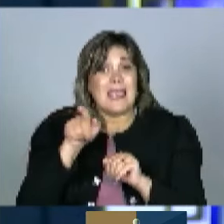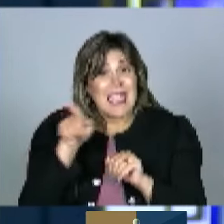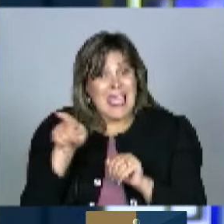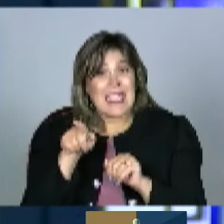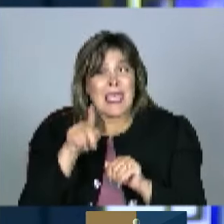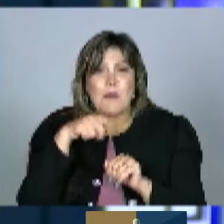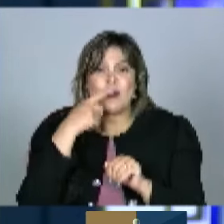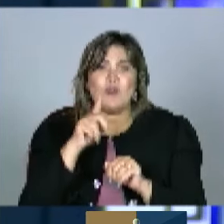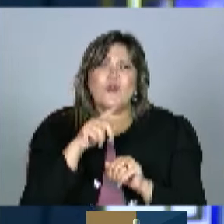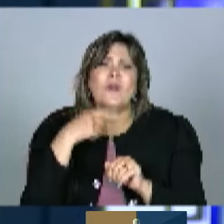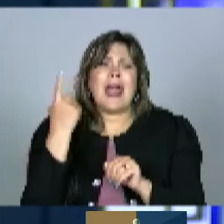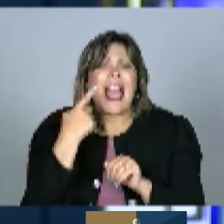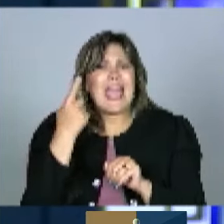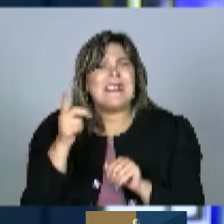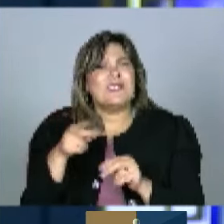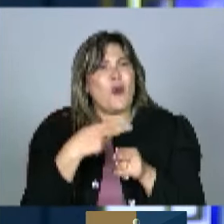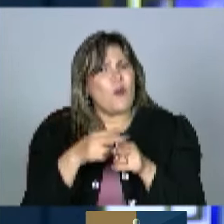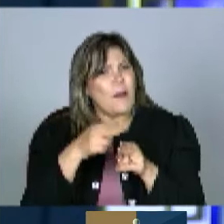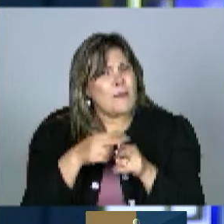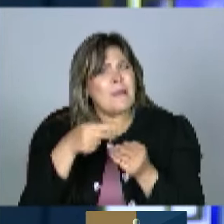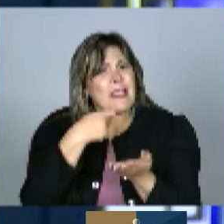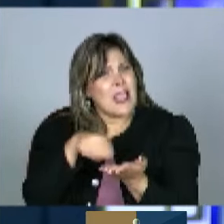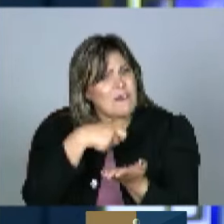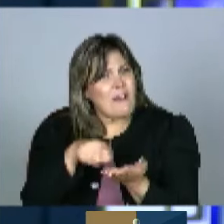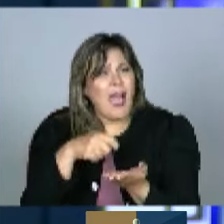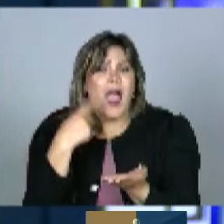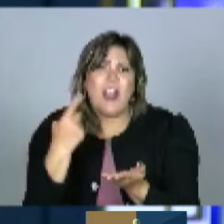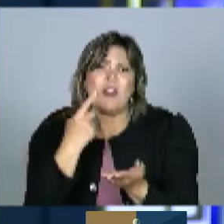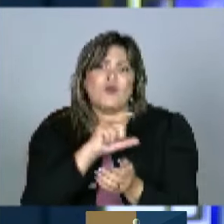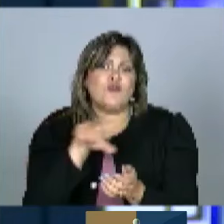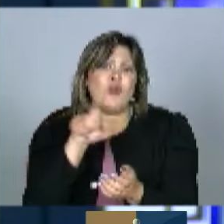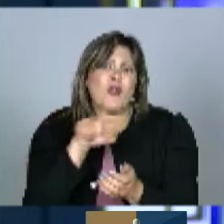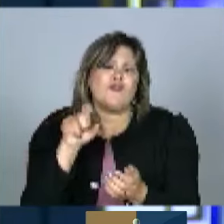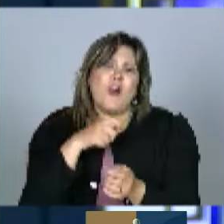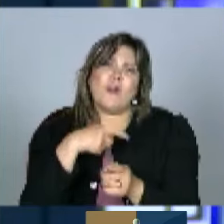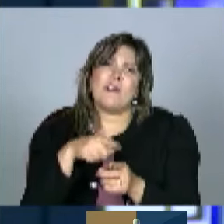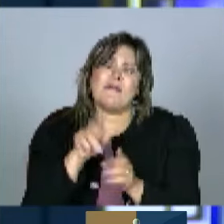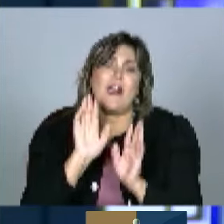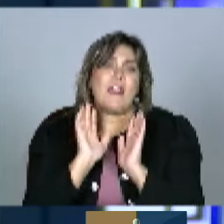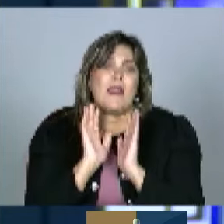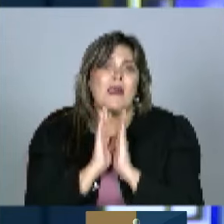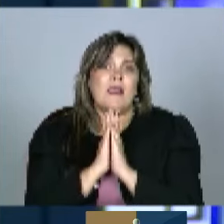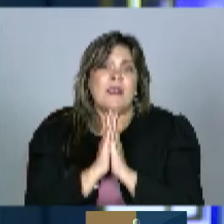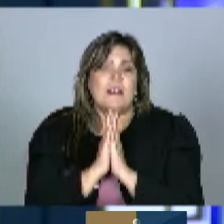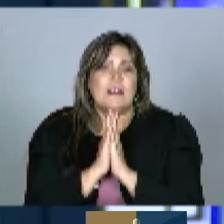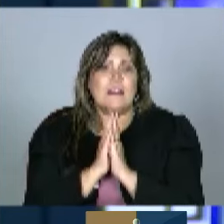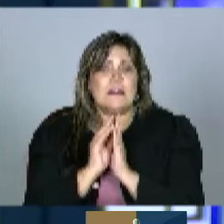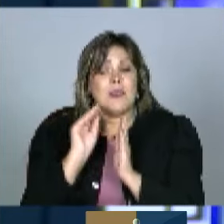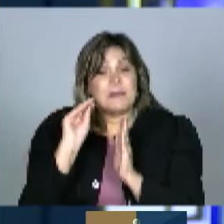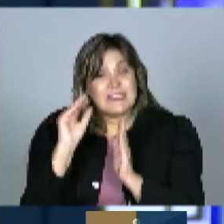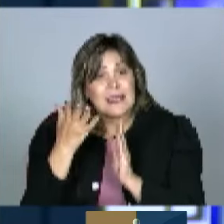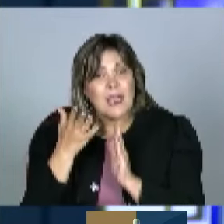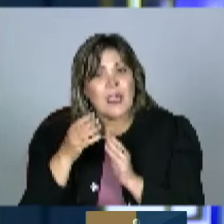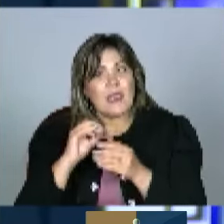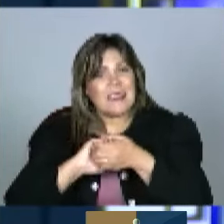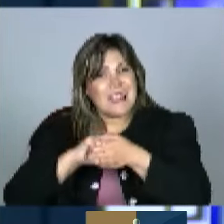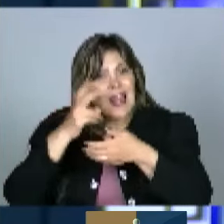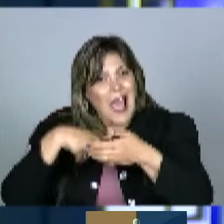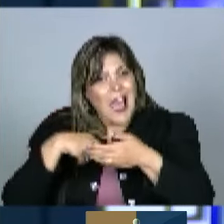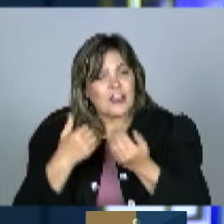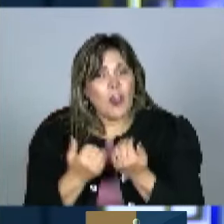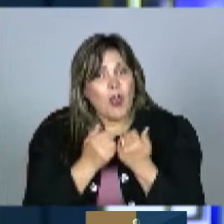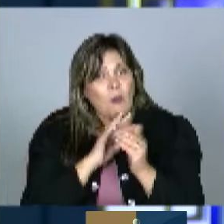وبتاع وانا لا انا مش همشيه ومش هرفع ضده قضايا وبتا تمام بس ما ينفعش يقعد كده وما ينفعش انت تعملي له منفرده لان انا النص وهي